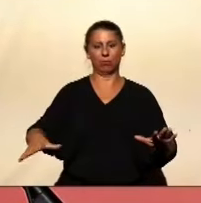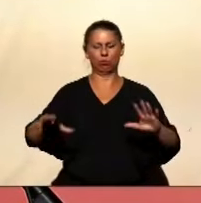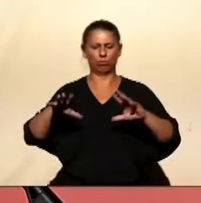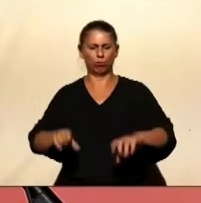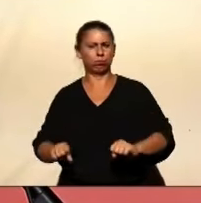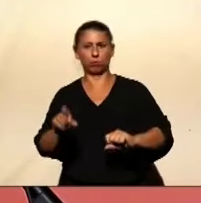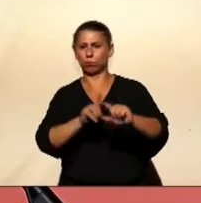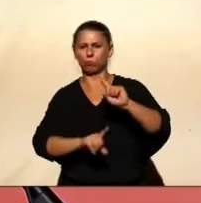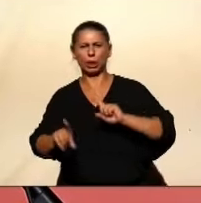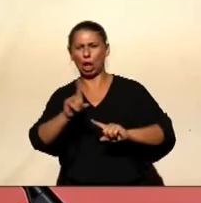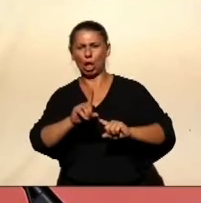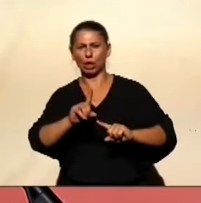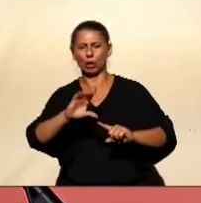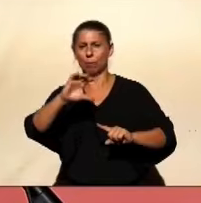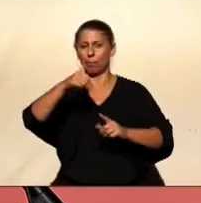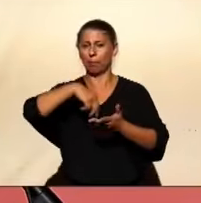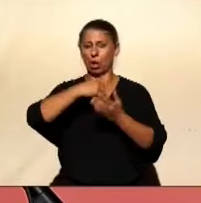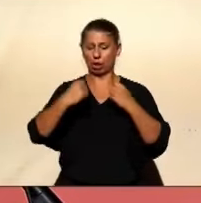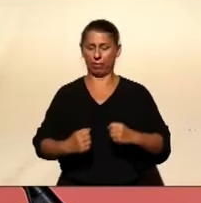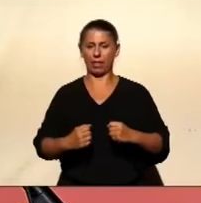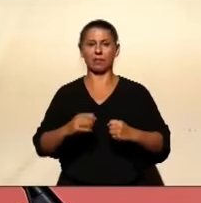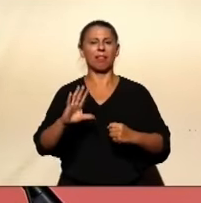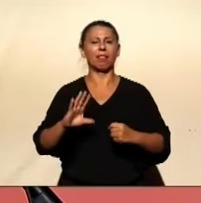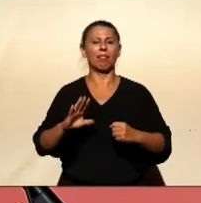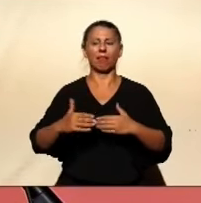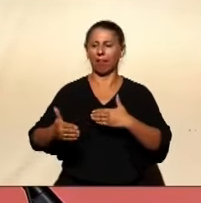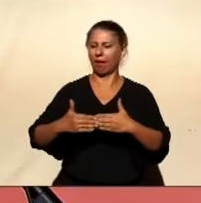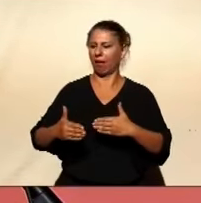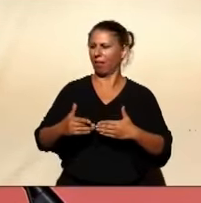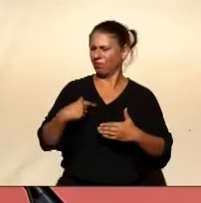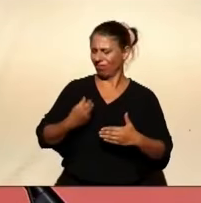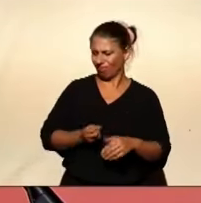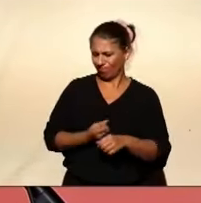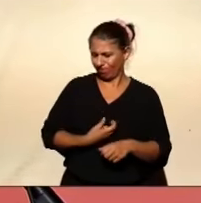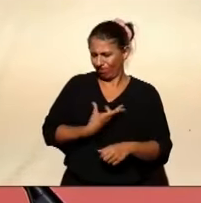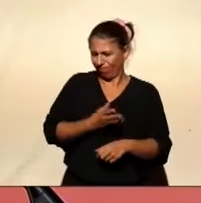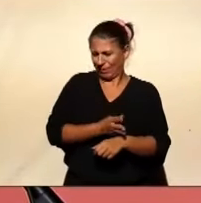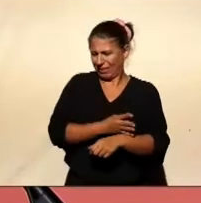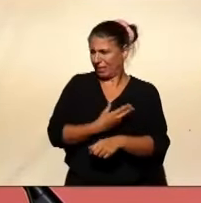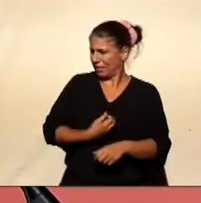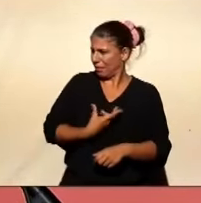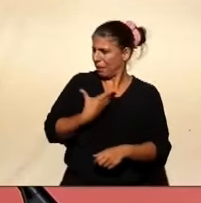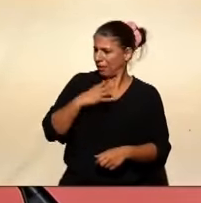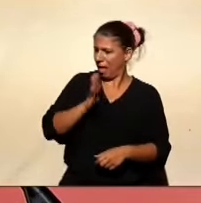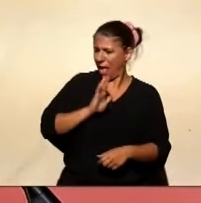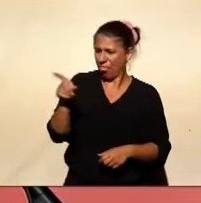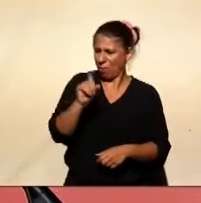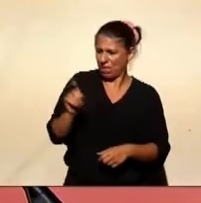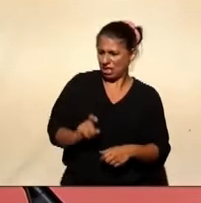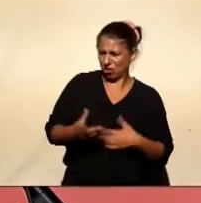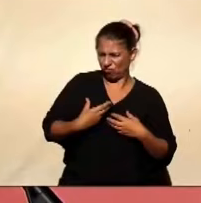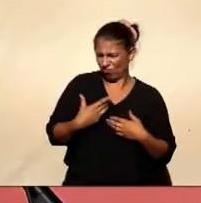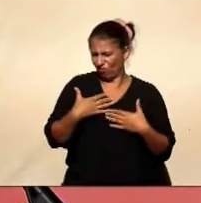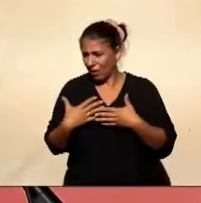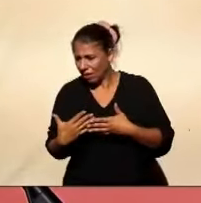πρωτοκαθεδρία δεν αφήνει περιθώρια για συναισθηματισμούς που αφορούν στην ανθρώπινη ζωή,